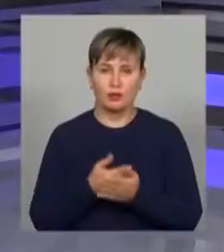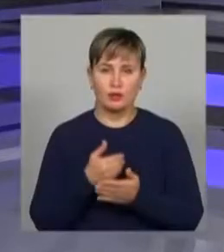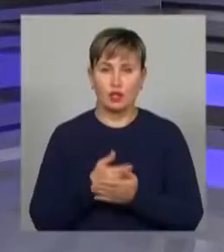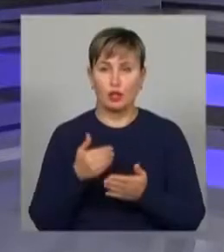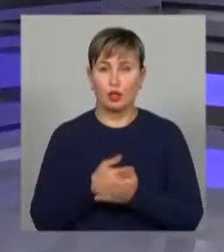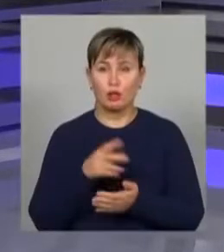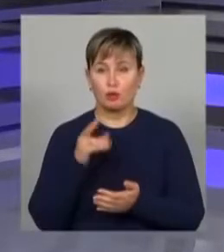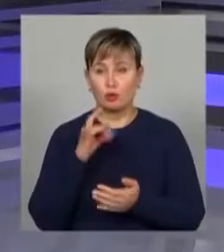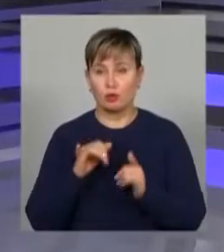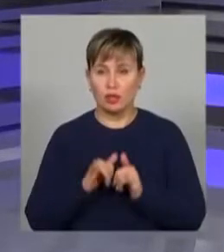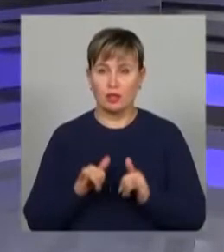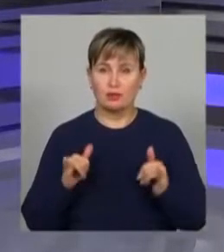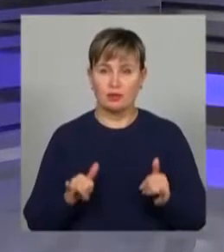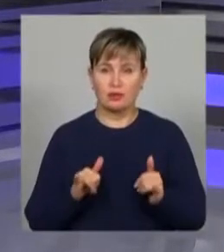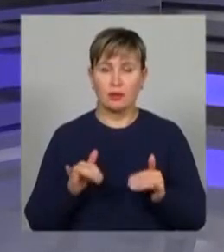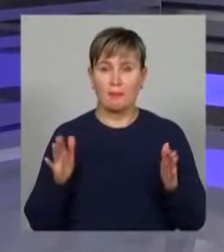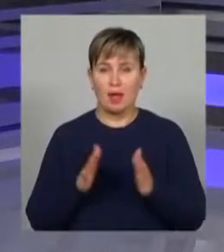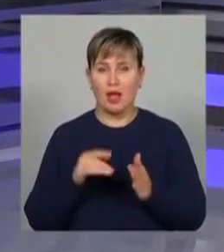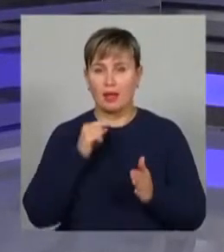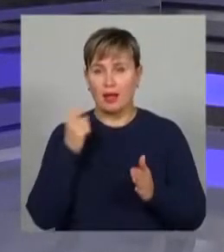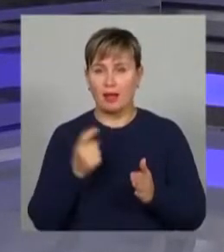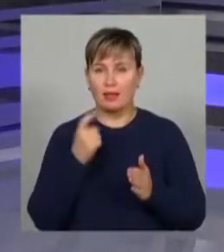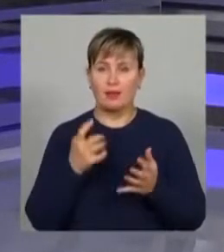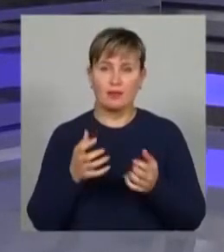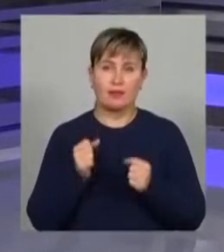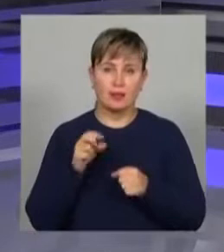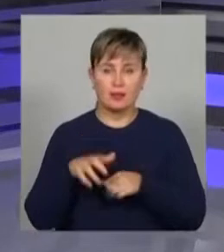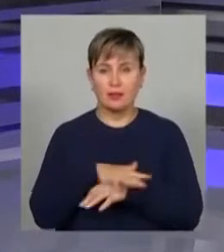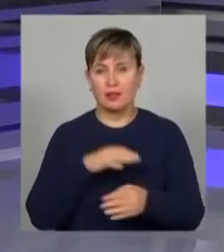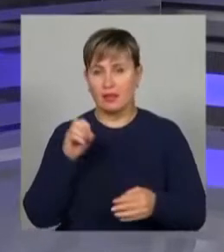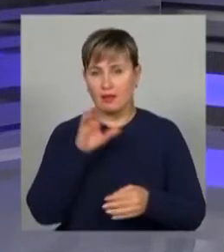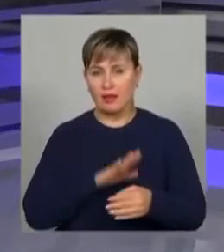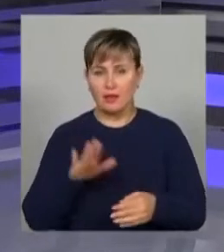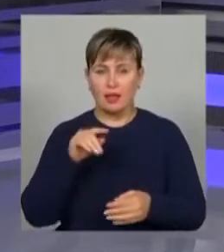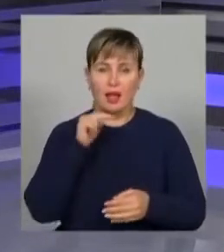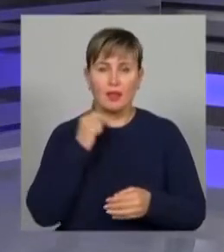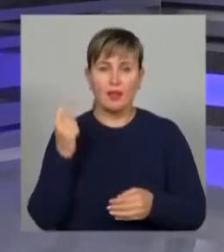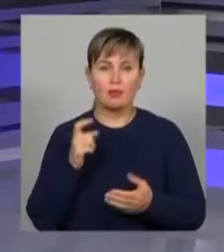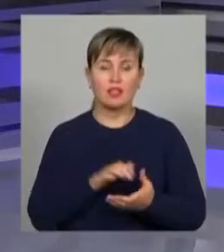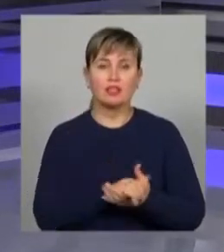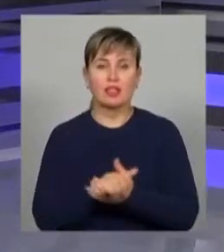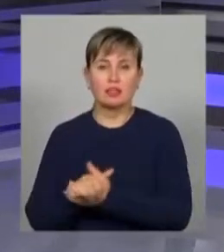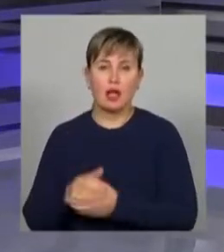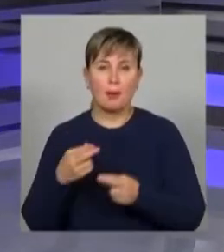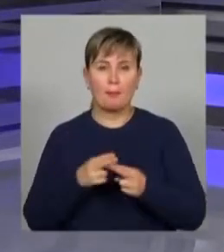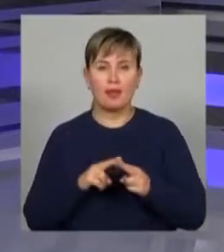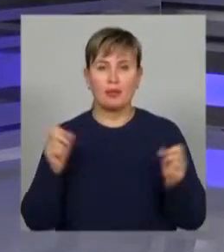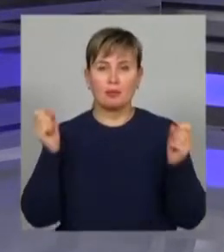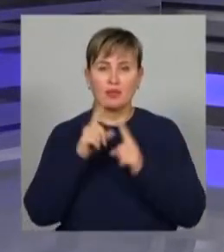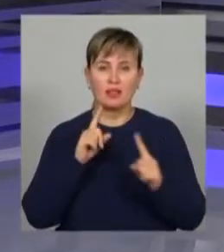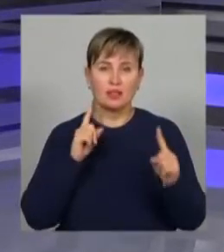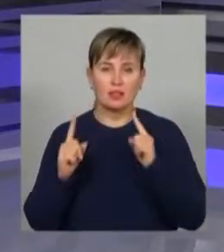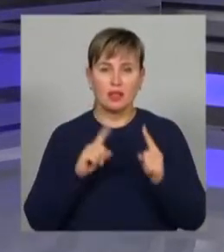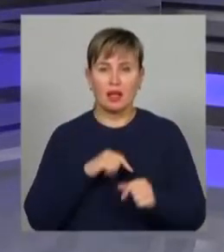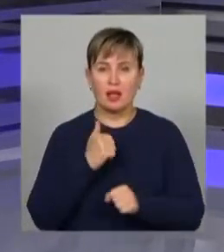Новый курс на развитие макроэкономики взяли страны-участницы Евразийского экономического союза. Об этом стало известно на